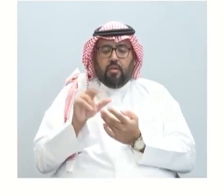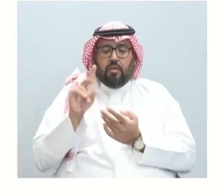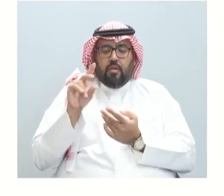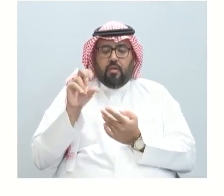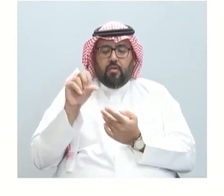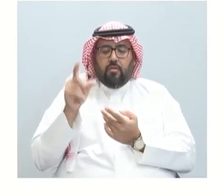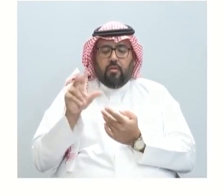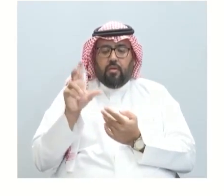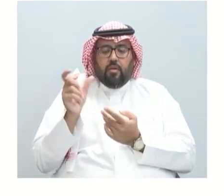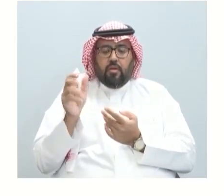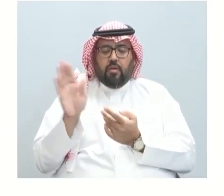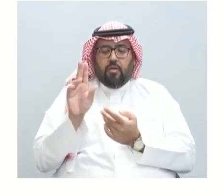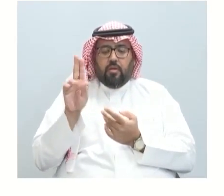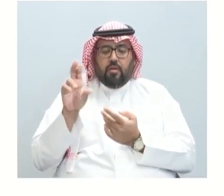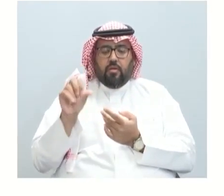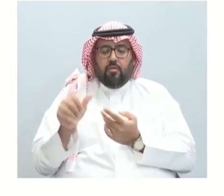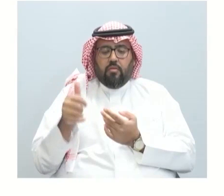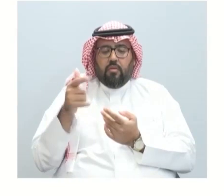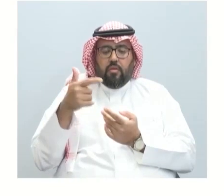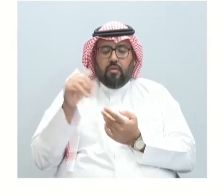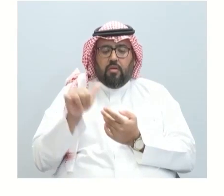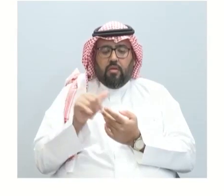الطور الانفصالي والطور